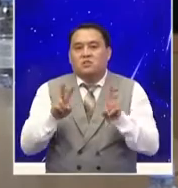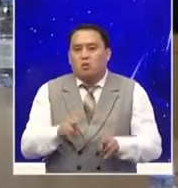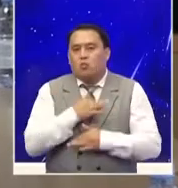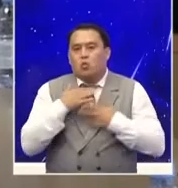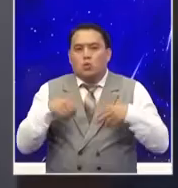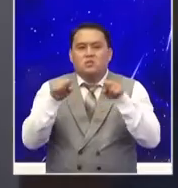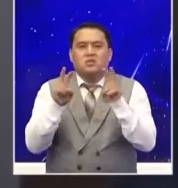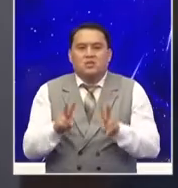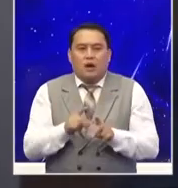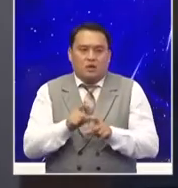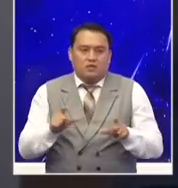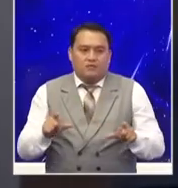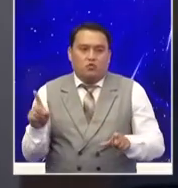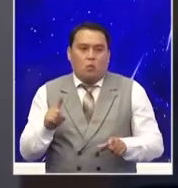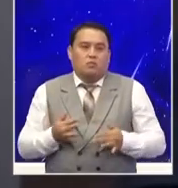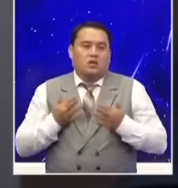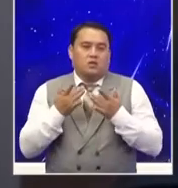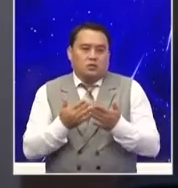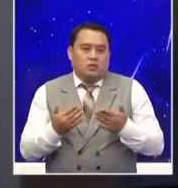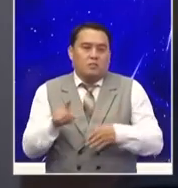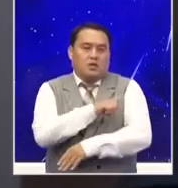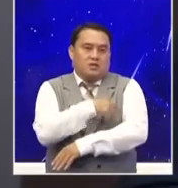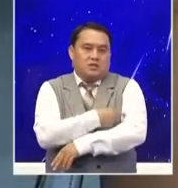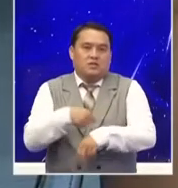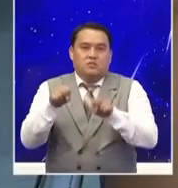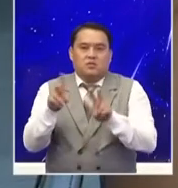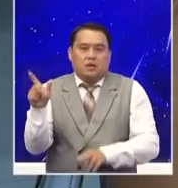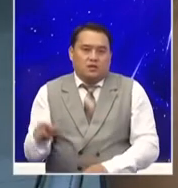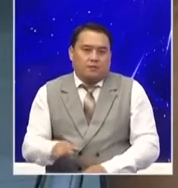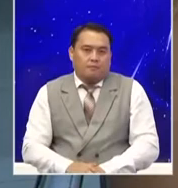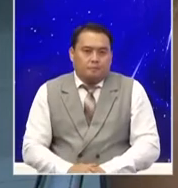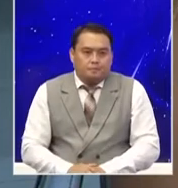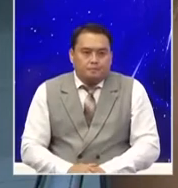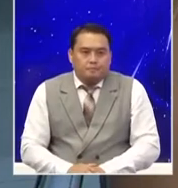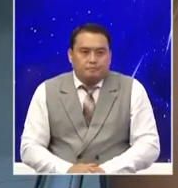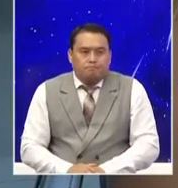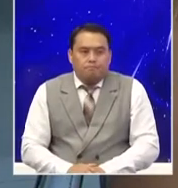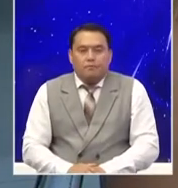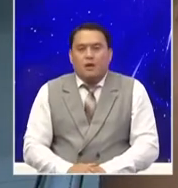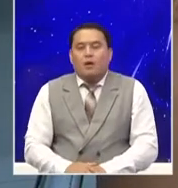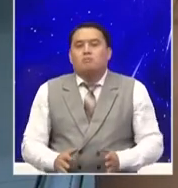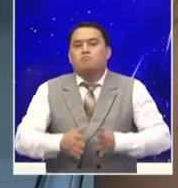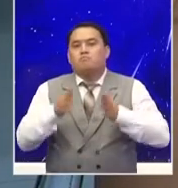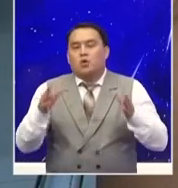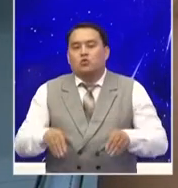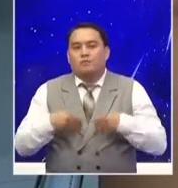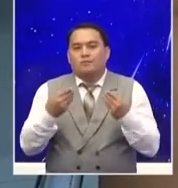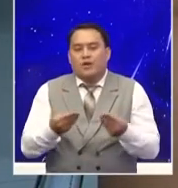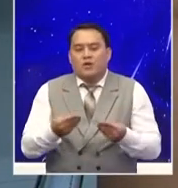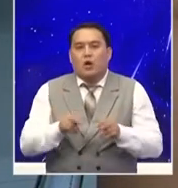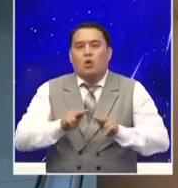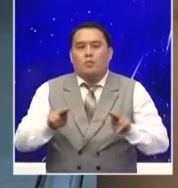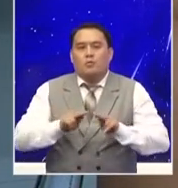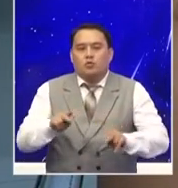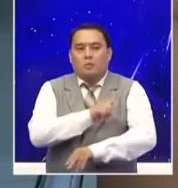многим специальностям, в том числе есть спрос и на медицинские кадры. Большинство грантов были распределены на следующие специальности. Это